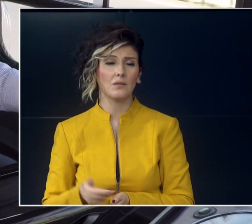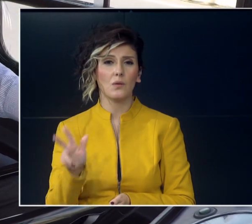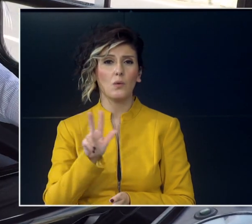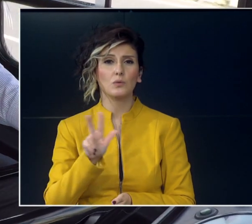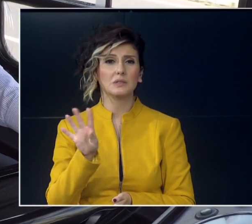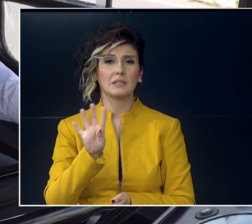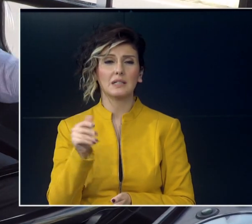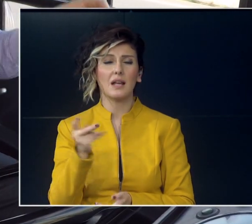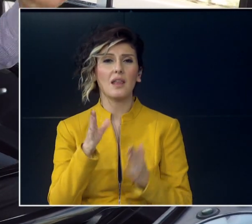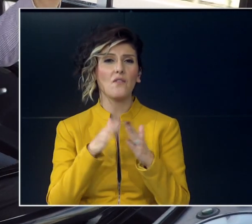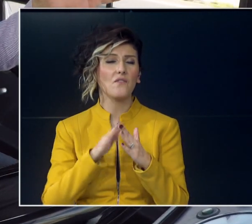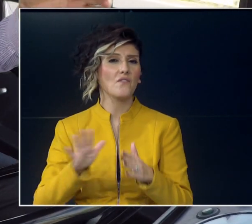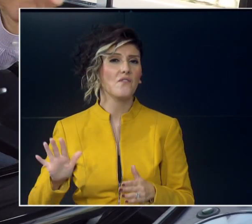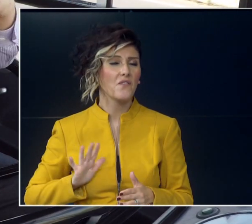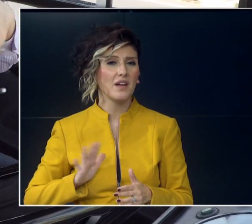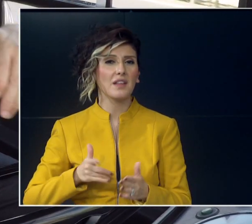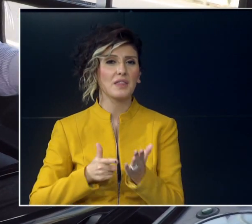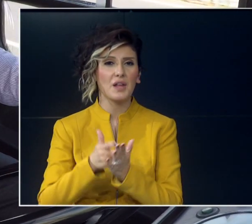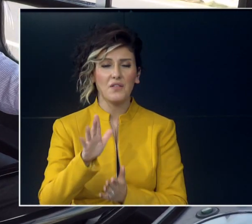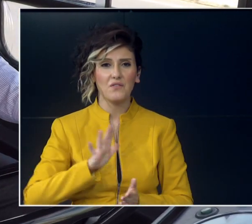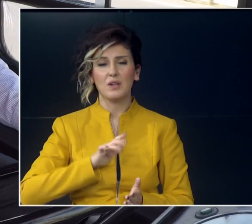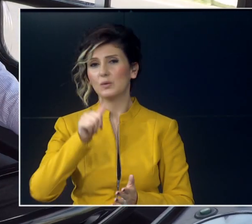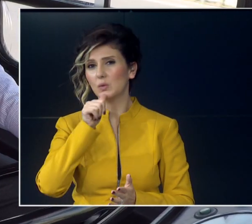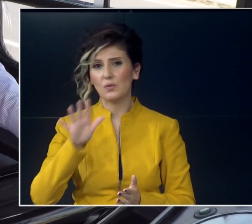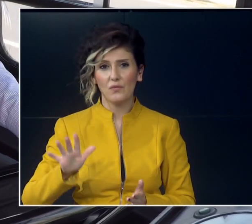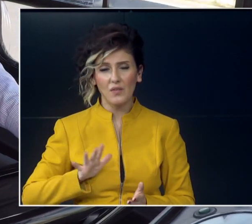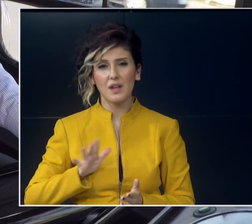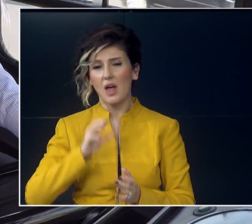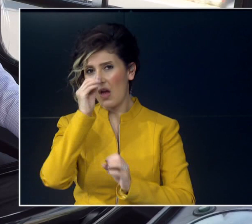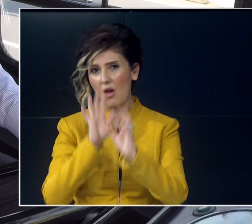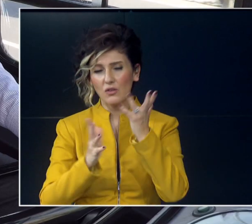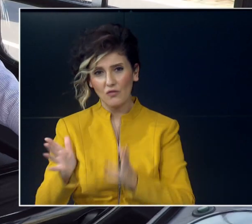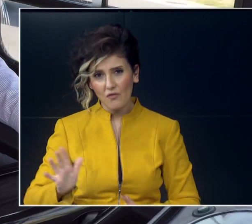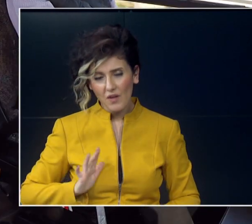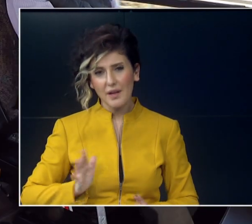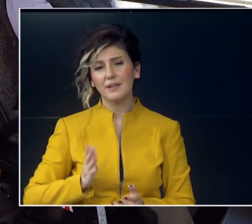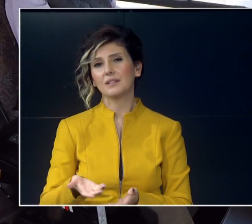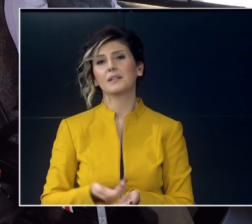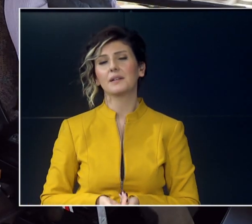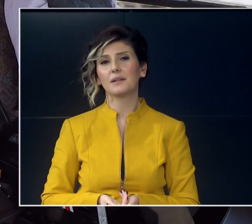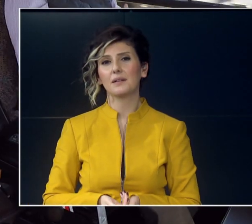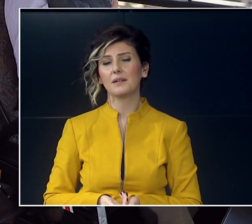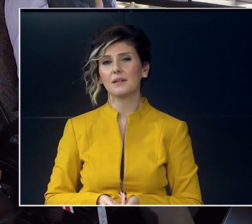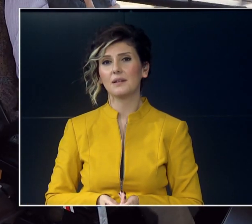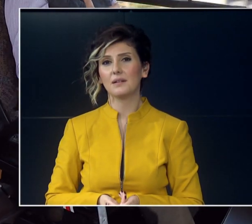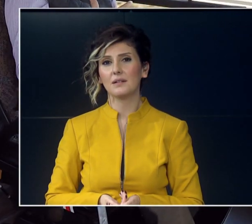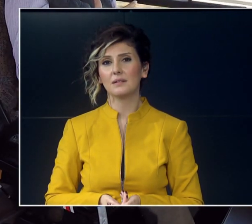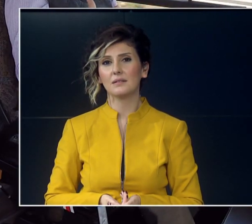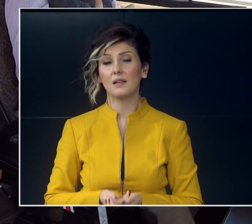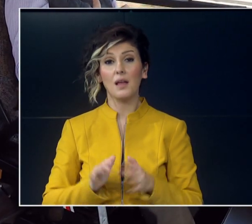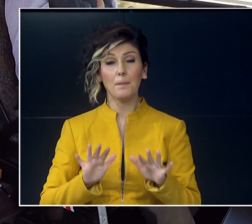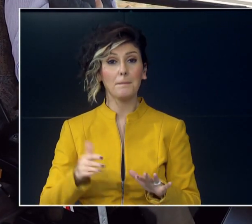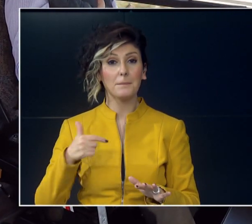30-40 tane ev var, tarlalar var, sular var, ağaçlar var. Ama